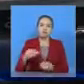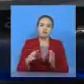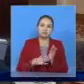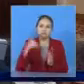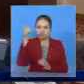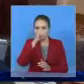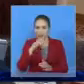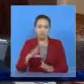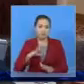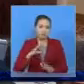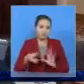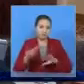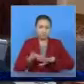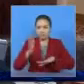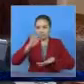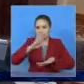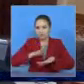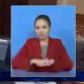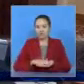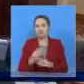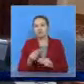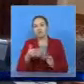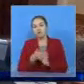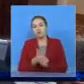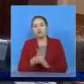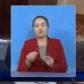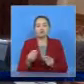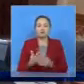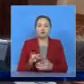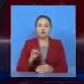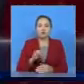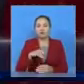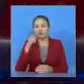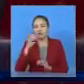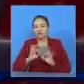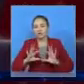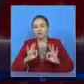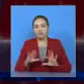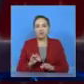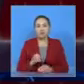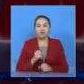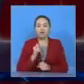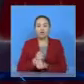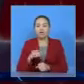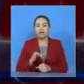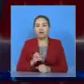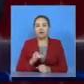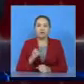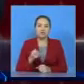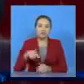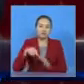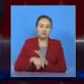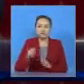2019 году возникли трудности в освоении выделенных средств, Жолдас Батырхан объяснил, что на основании рекомендаций Департамента